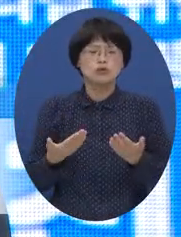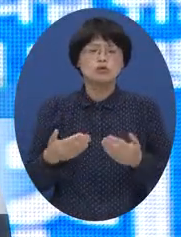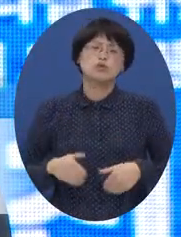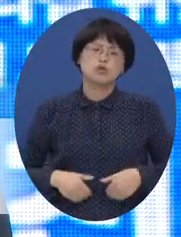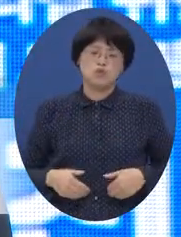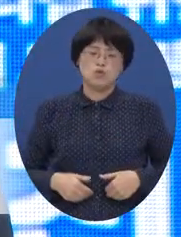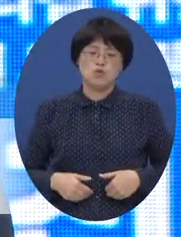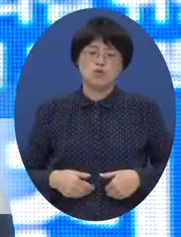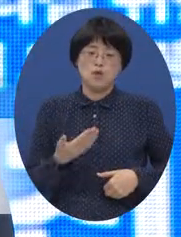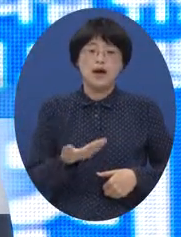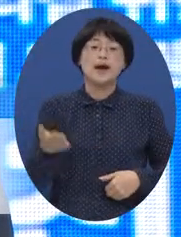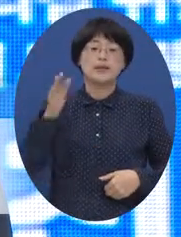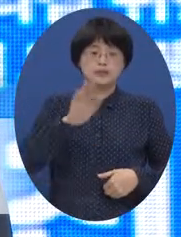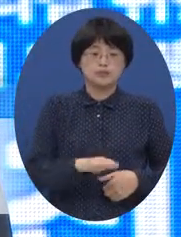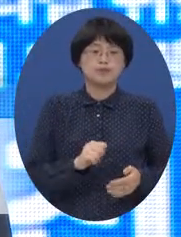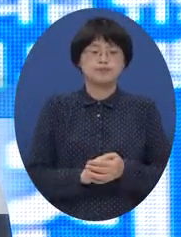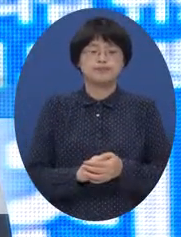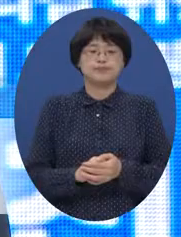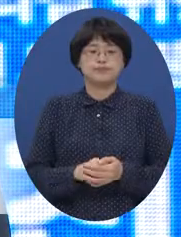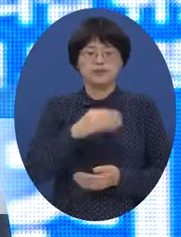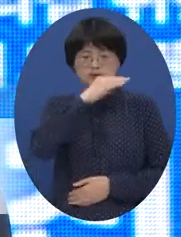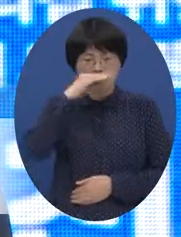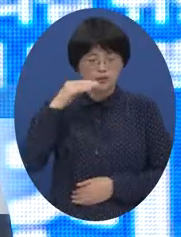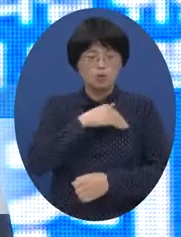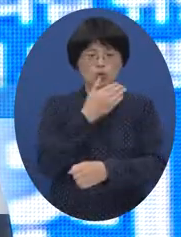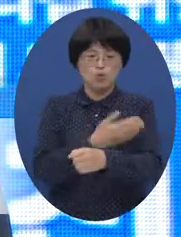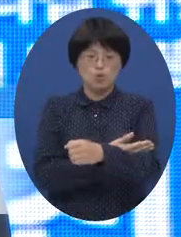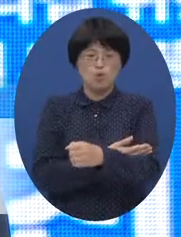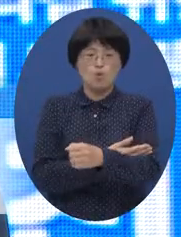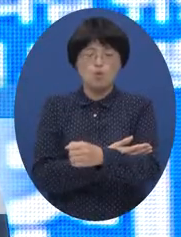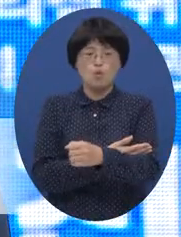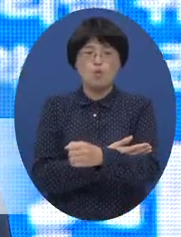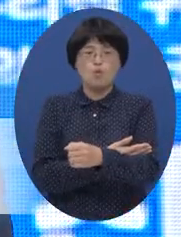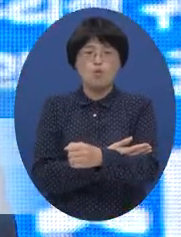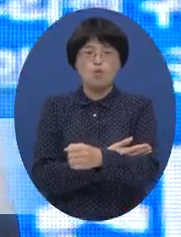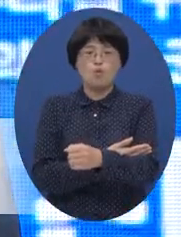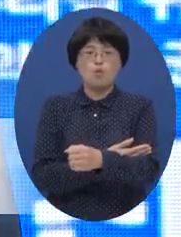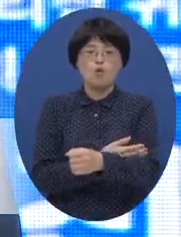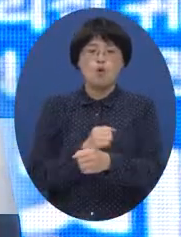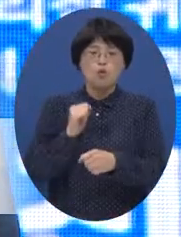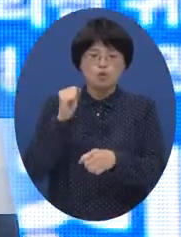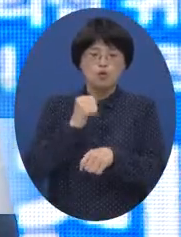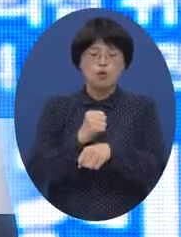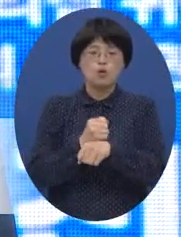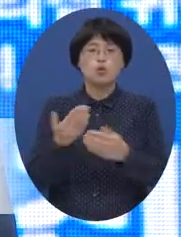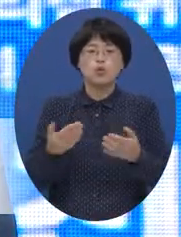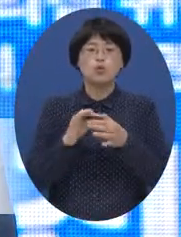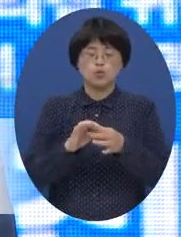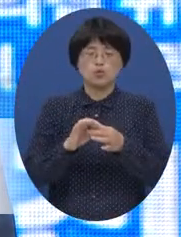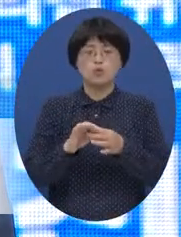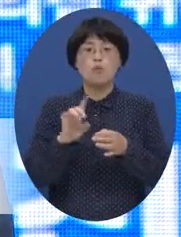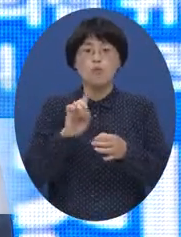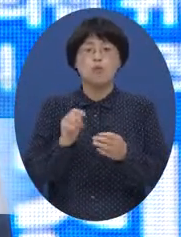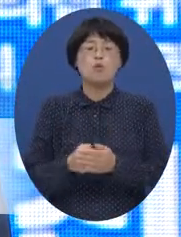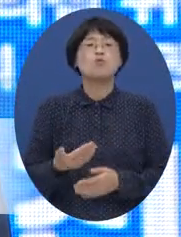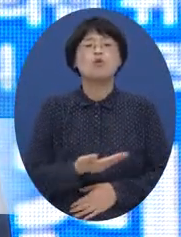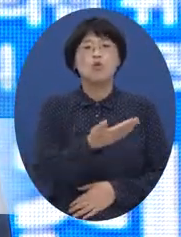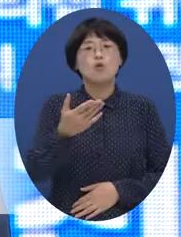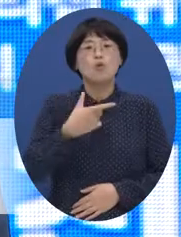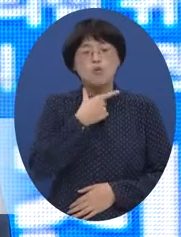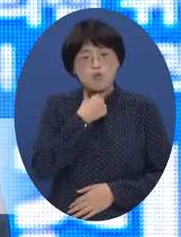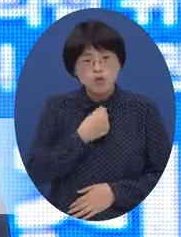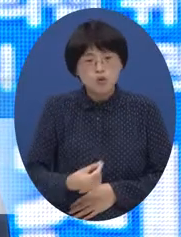상황이라 하더라도 정당한 노동의 권리를 주장하고 또 노동을 통해서 여러분들이